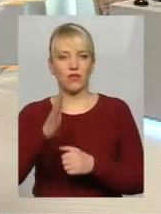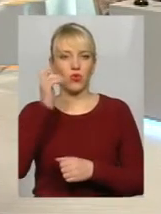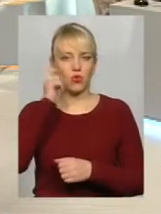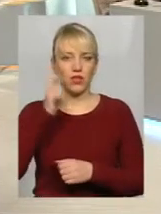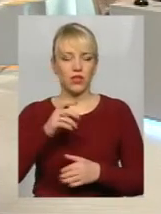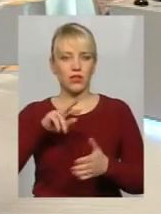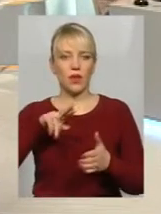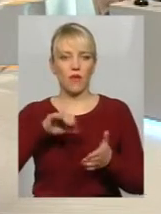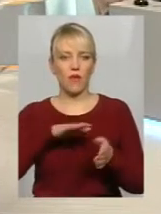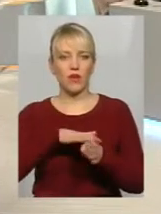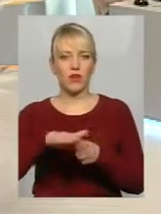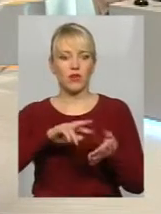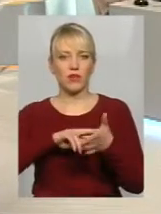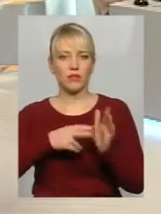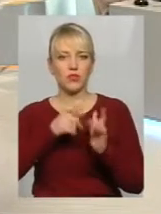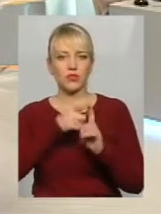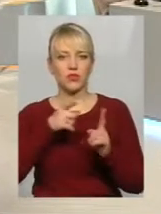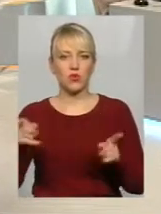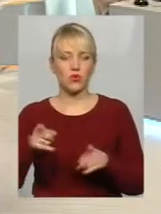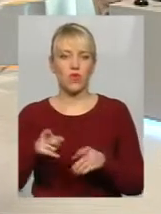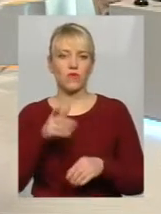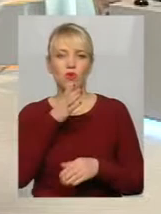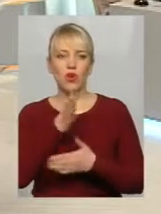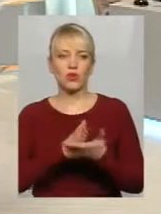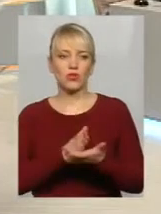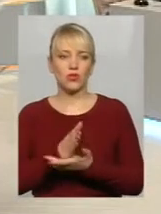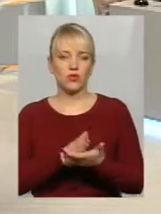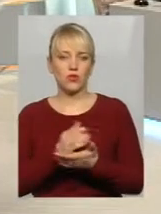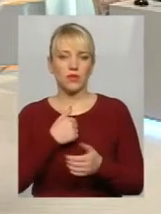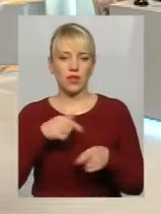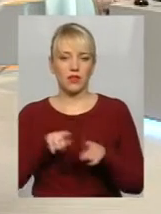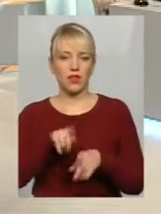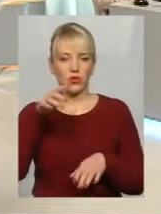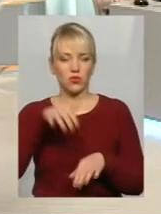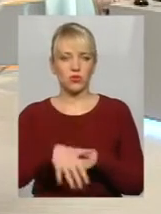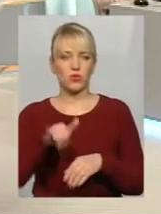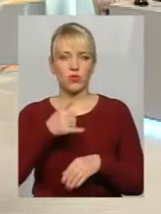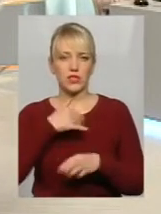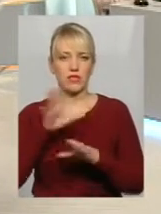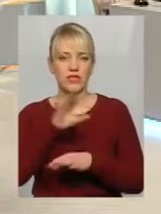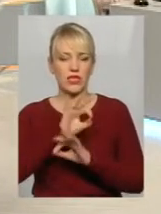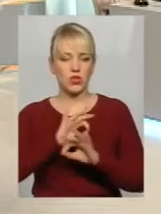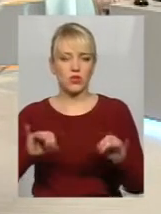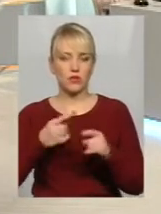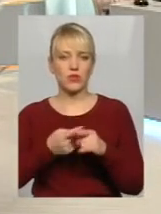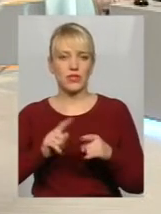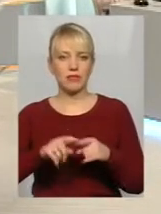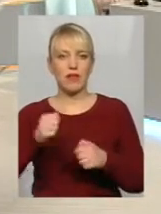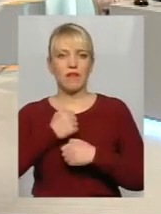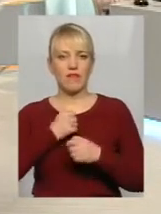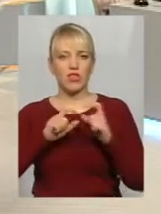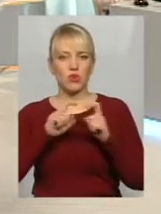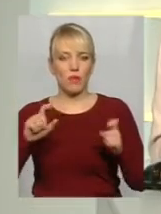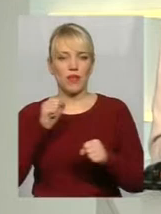виконанню плану там зі строкової служби. Тобто, так. Я так розумію, там в нас все чудово з цим. Військкомат